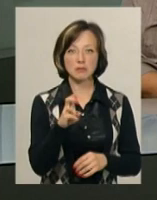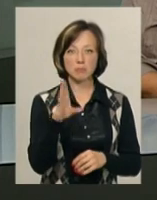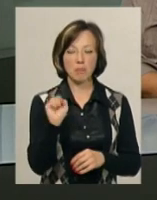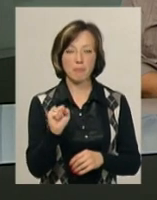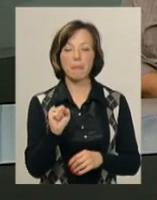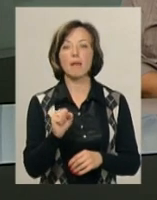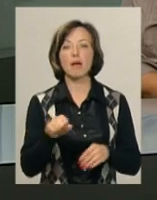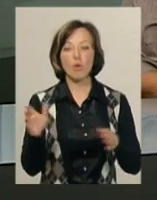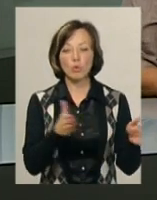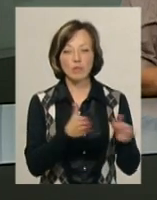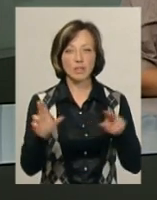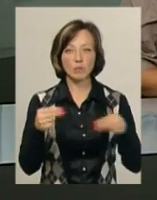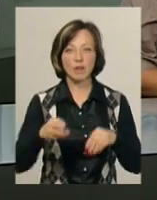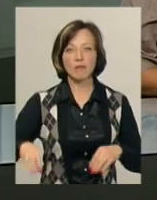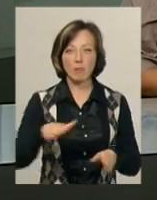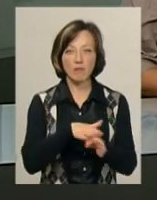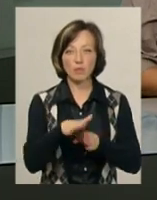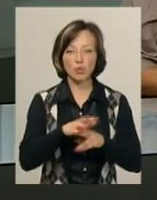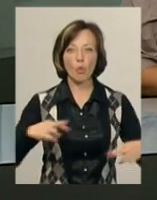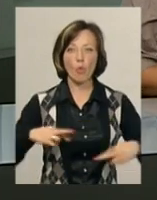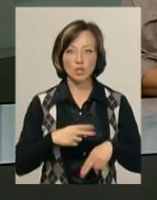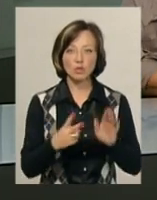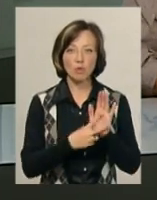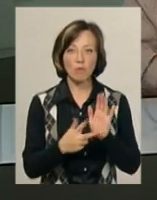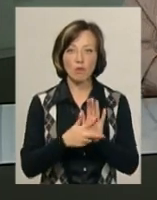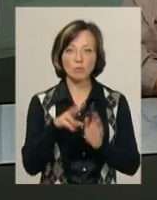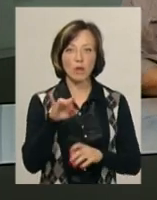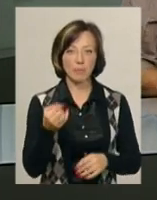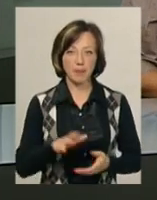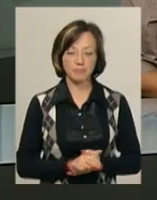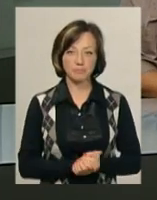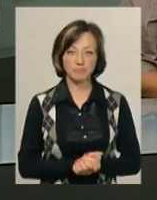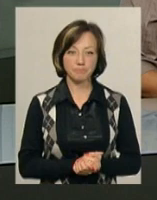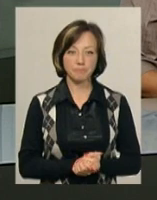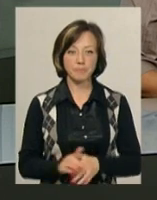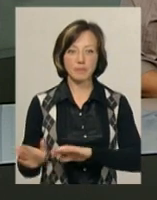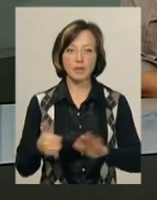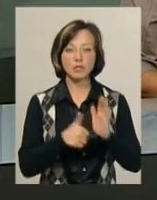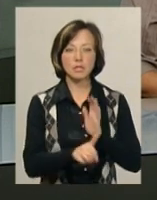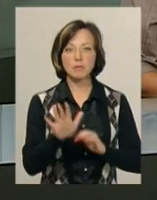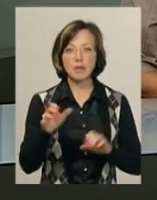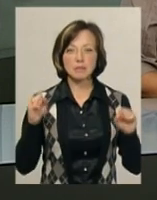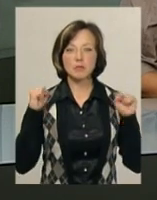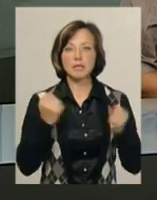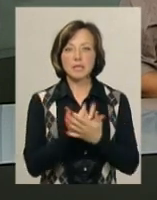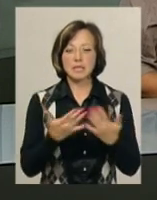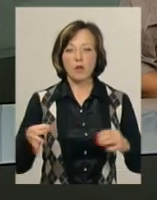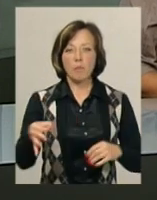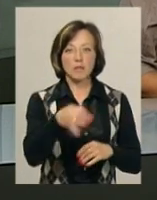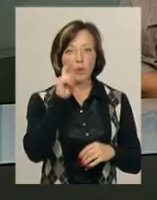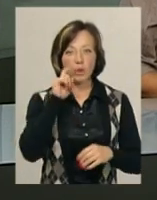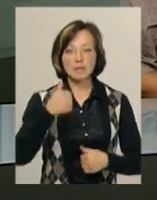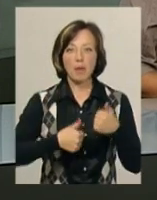до чемпіонату Європи, який відбудеться в Угорщині 7-8 липня. 65 спортсменів з різних областей